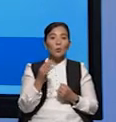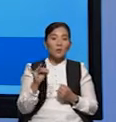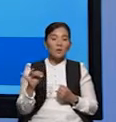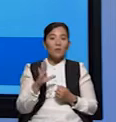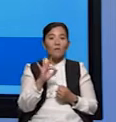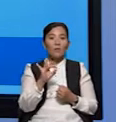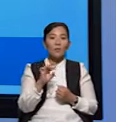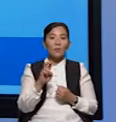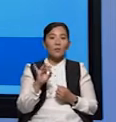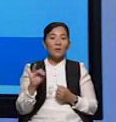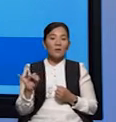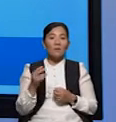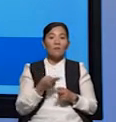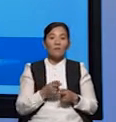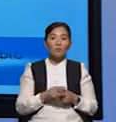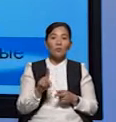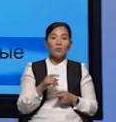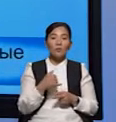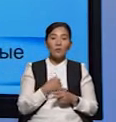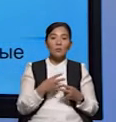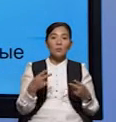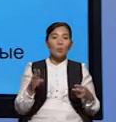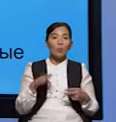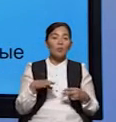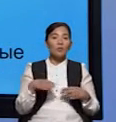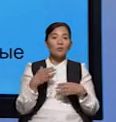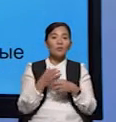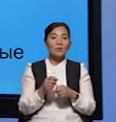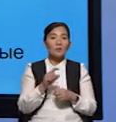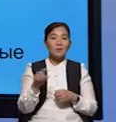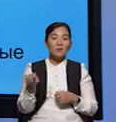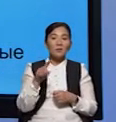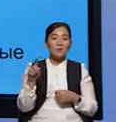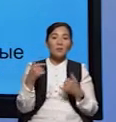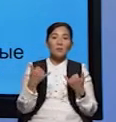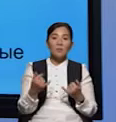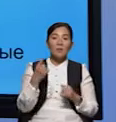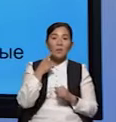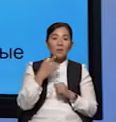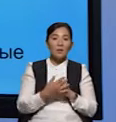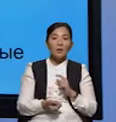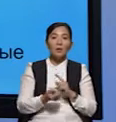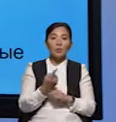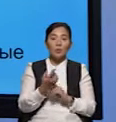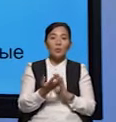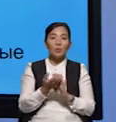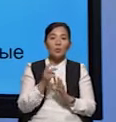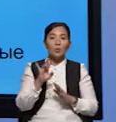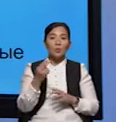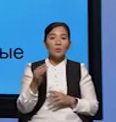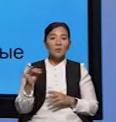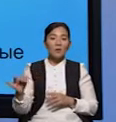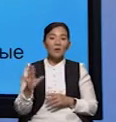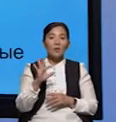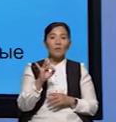куцые воробьи. И вот что у нас получилось после сжатия текста. Теперь понятно, откуда берутся